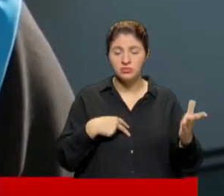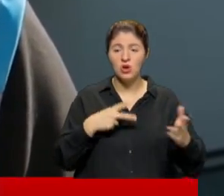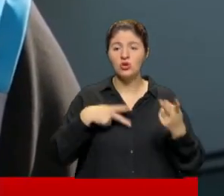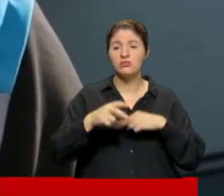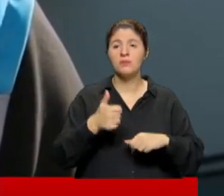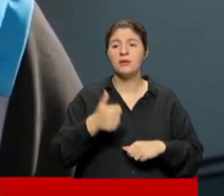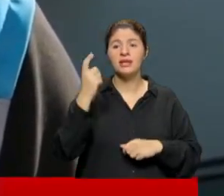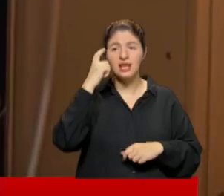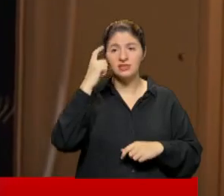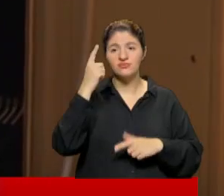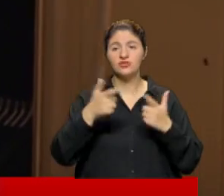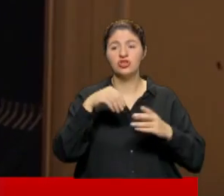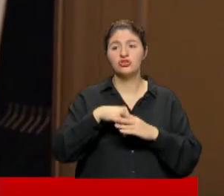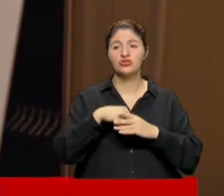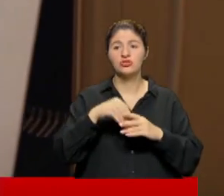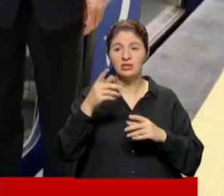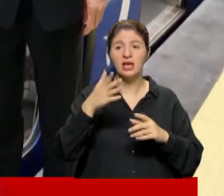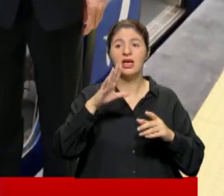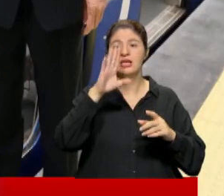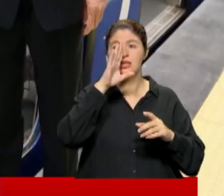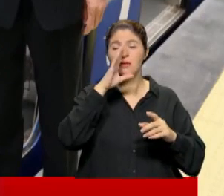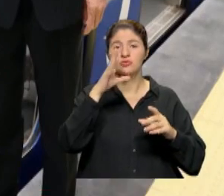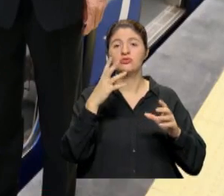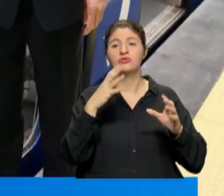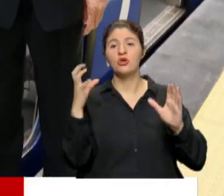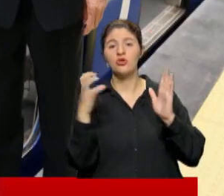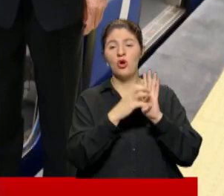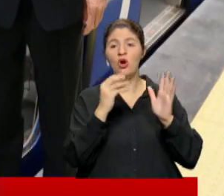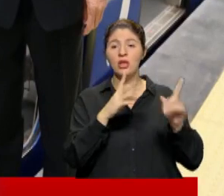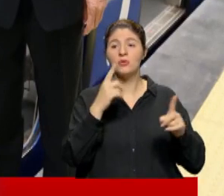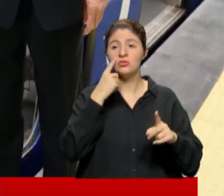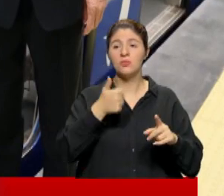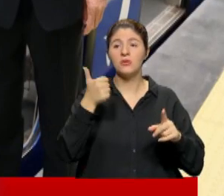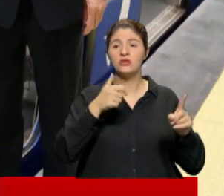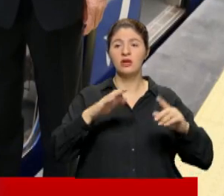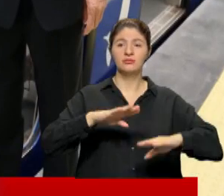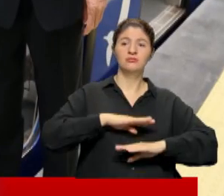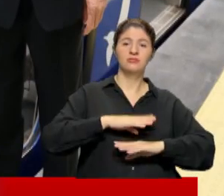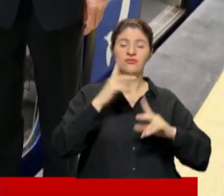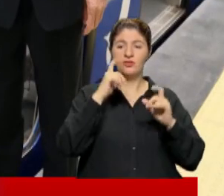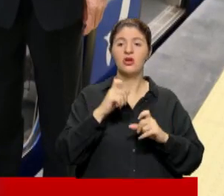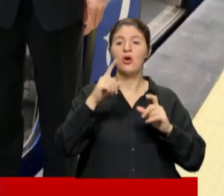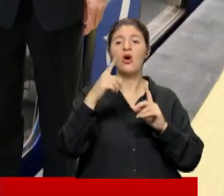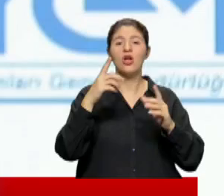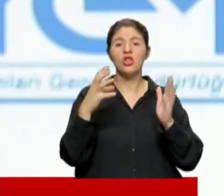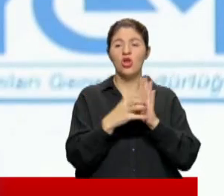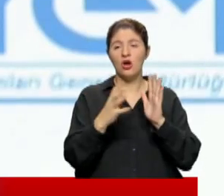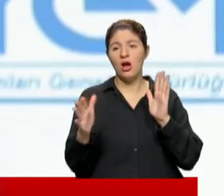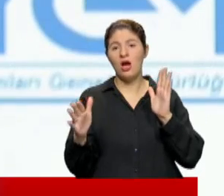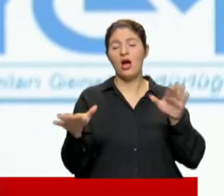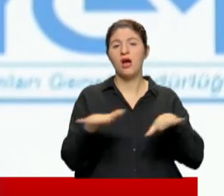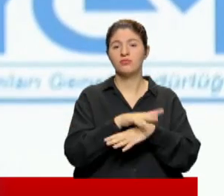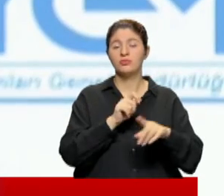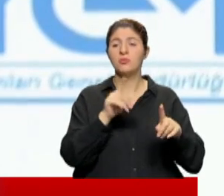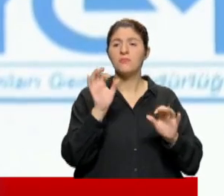Bakanlığı'nın tanıtım videosunda da yer aldı İBB logolu vagonlar ama Cumhurbaşkanı açılışta poz verirken logo sansürlendi bu